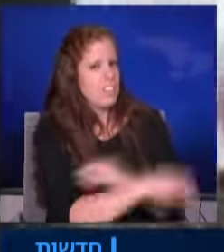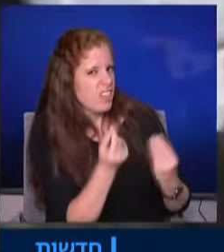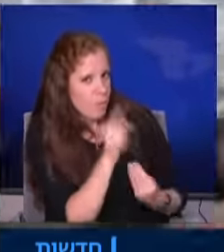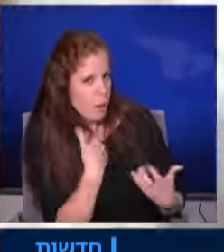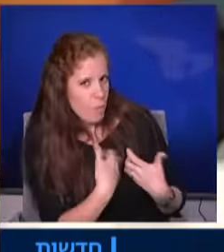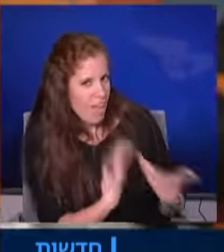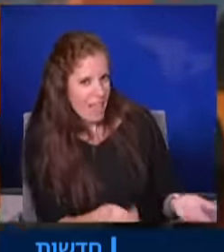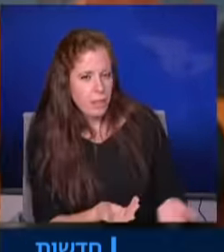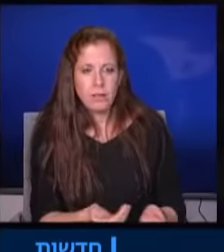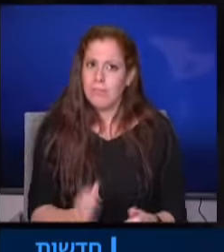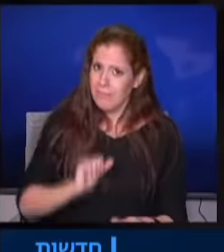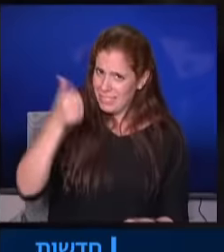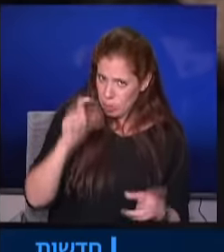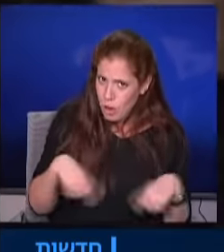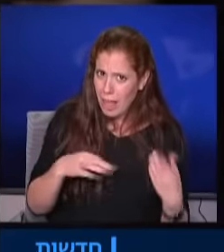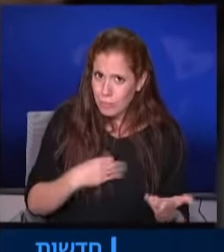Highlight of my life.